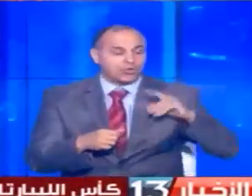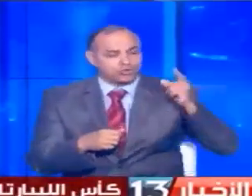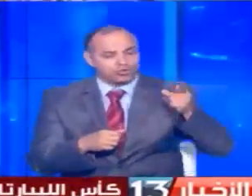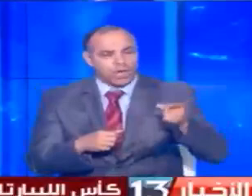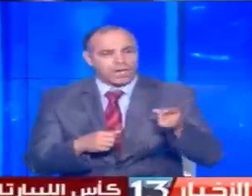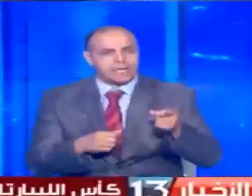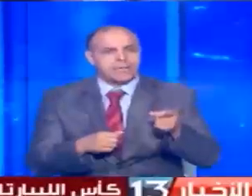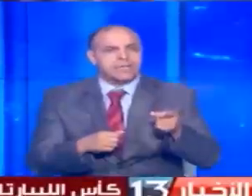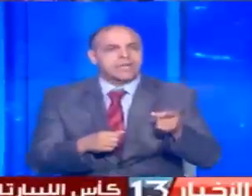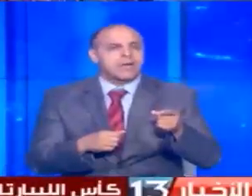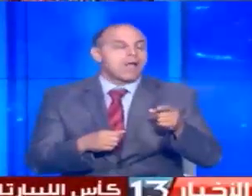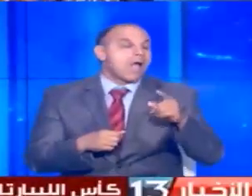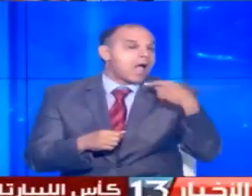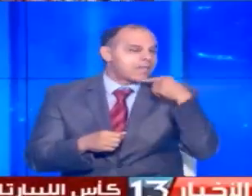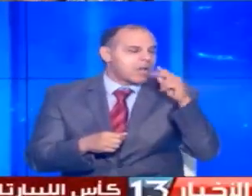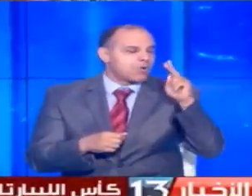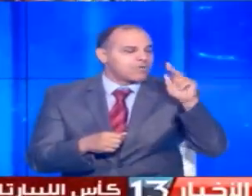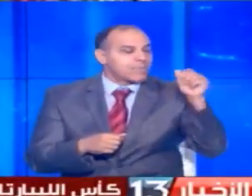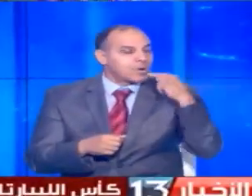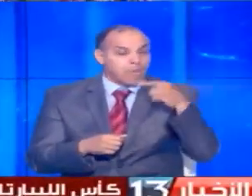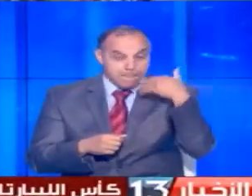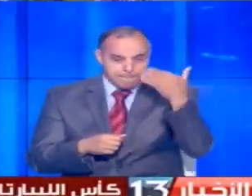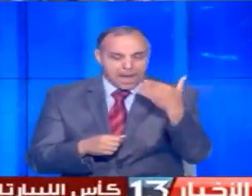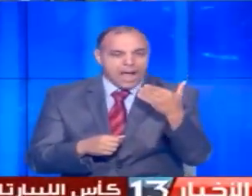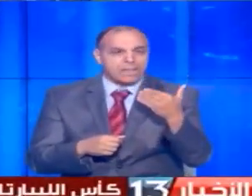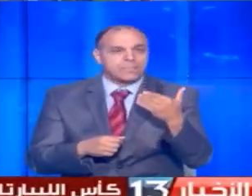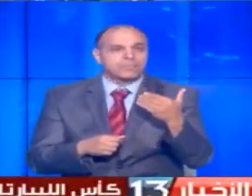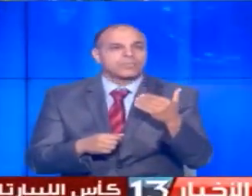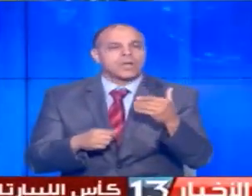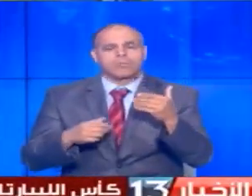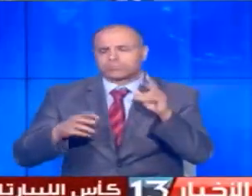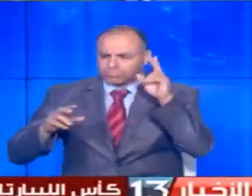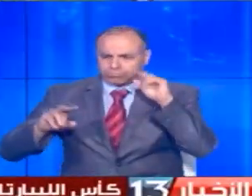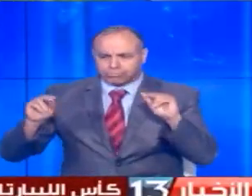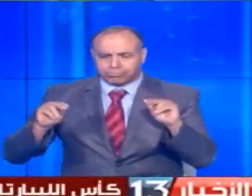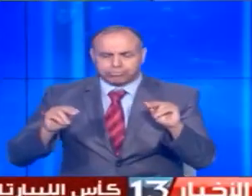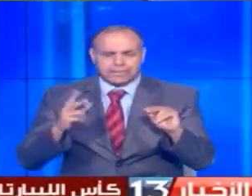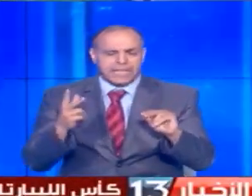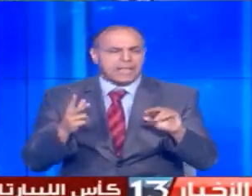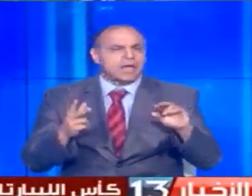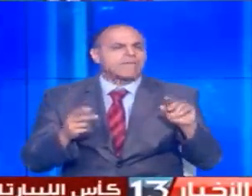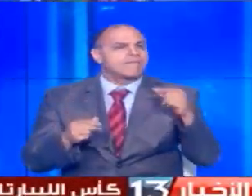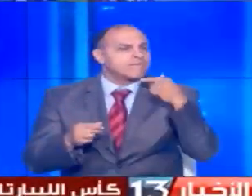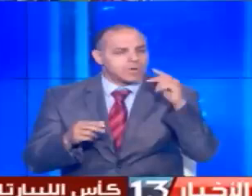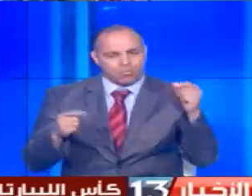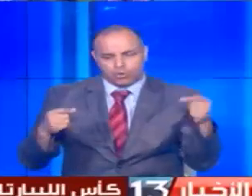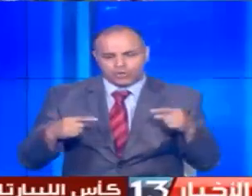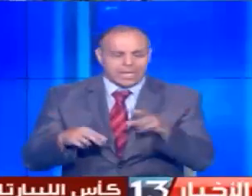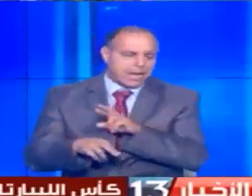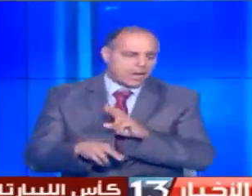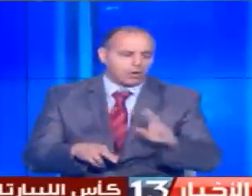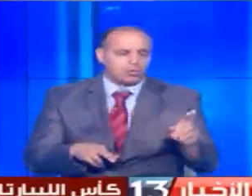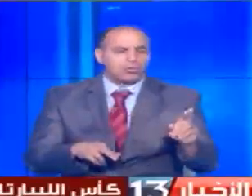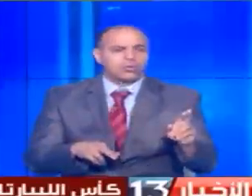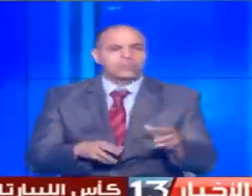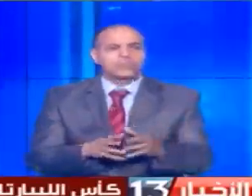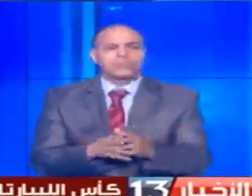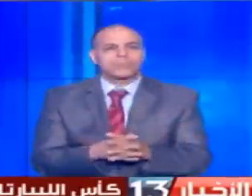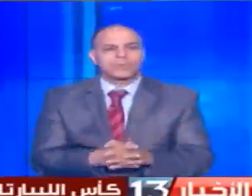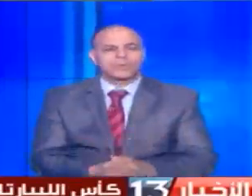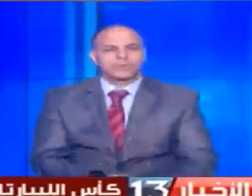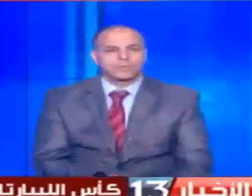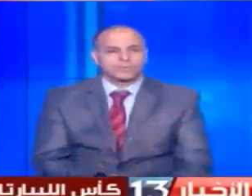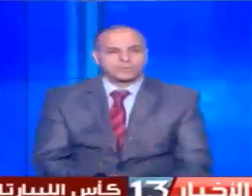ضد غريمه الأزلي ريفر بليت، فيما سيكون كروزيرو مطالبا بتسجيل 3 أهداف في مواجهة العودة حتى يعبر للدور